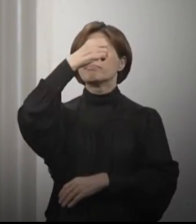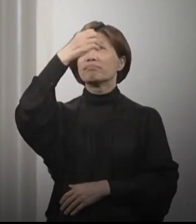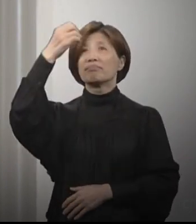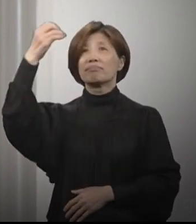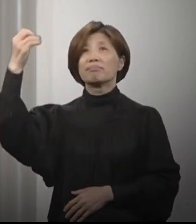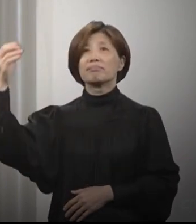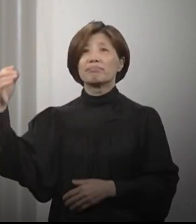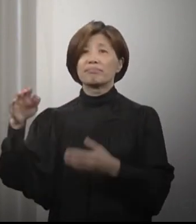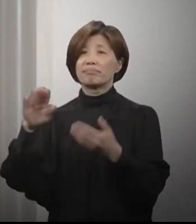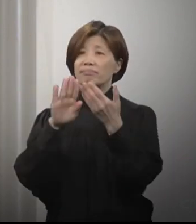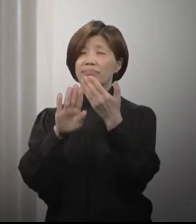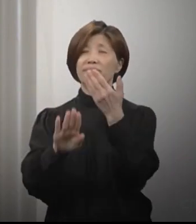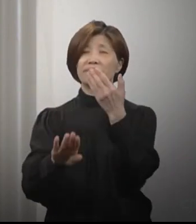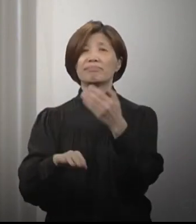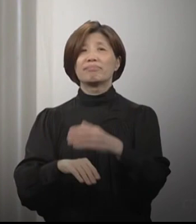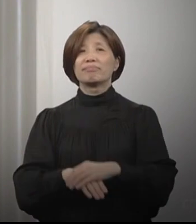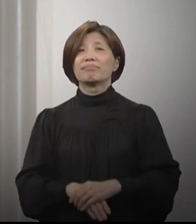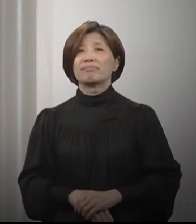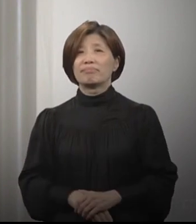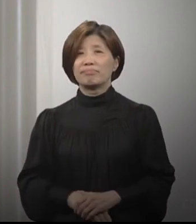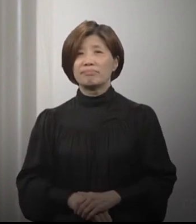푸른밤 급별날에